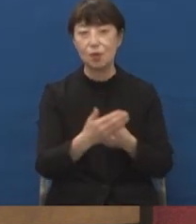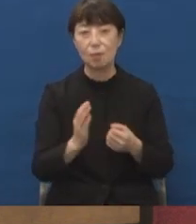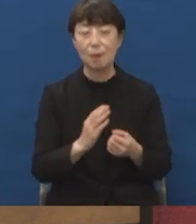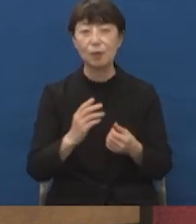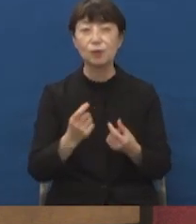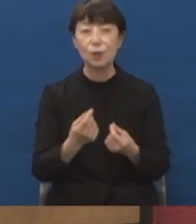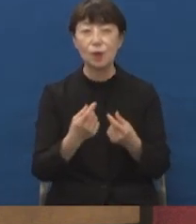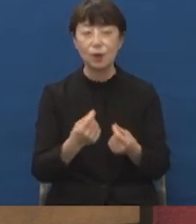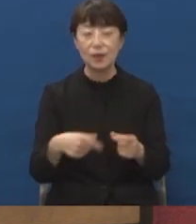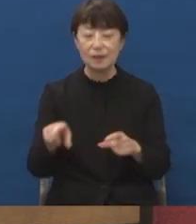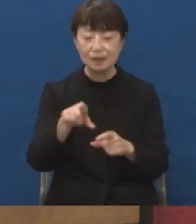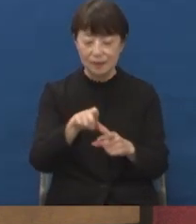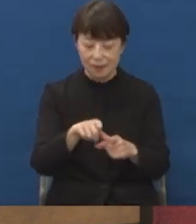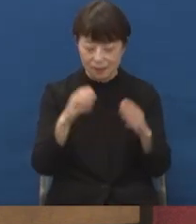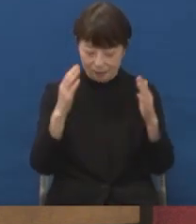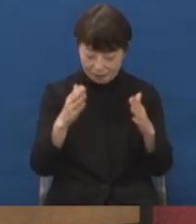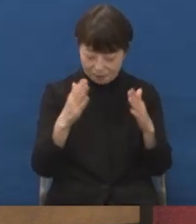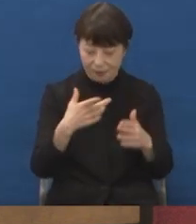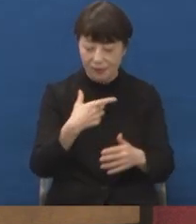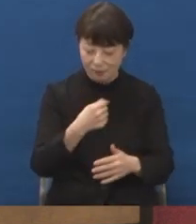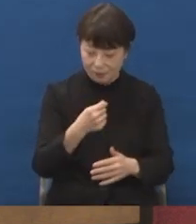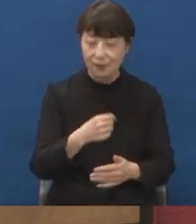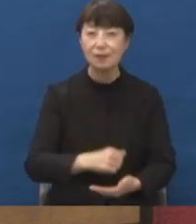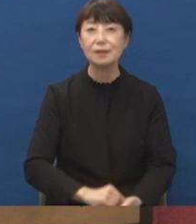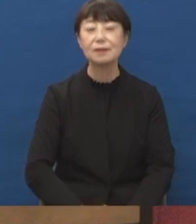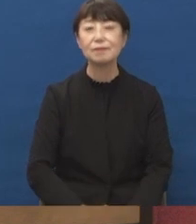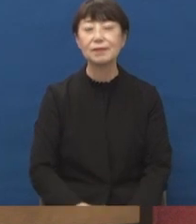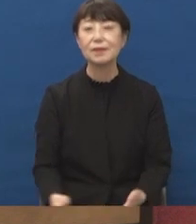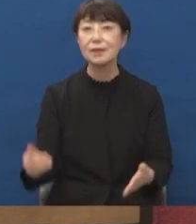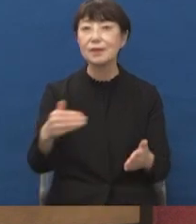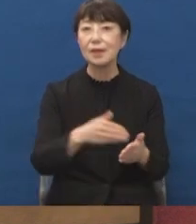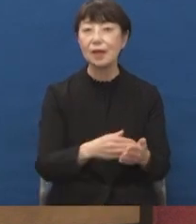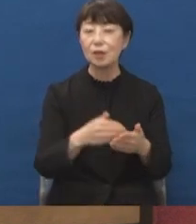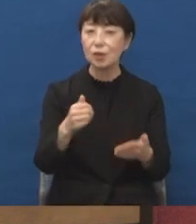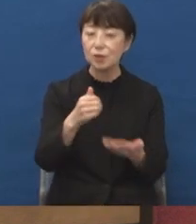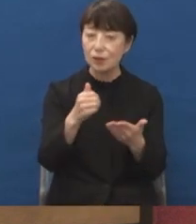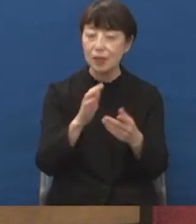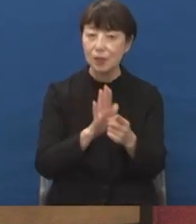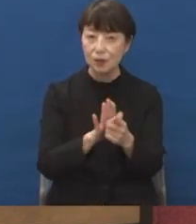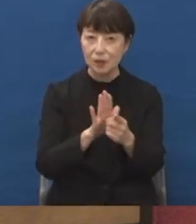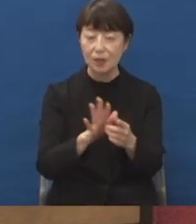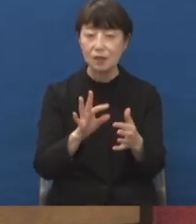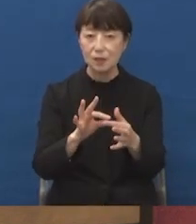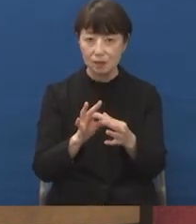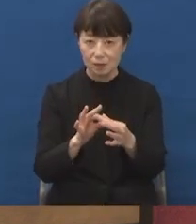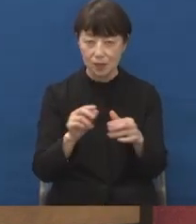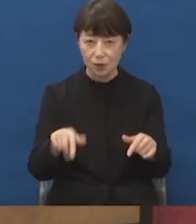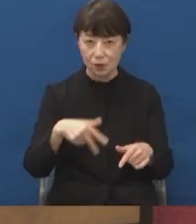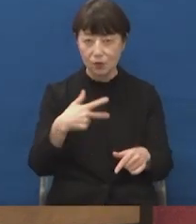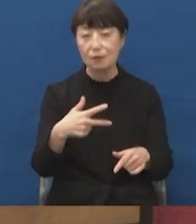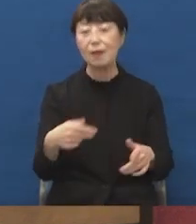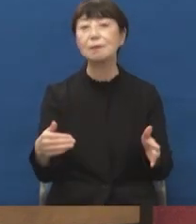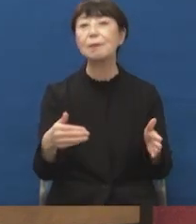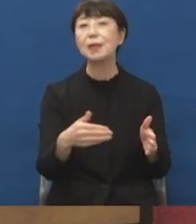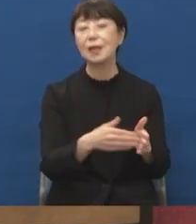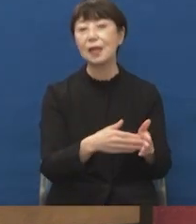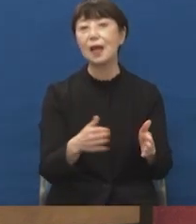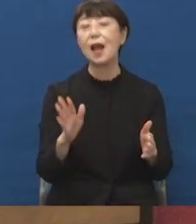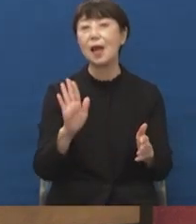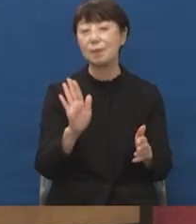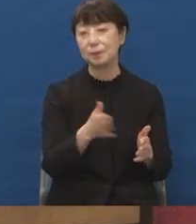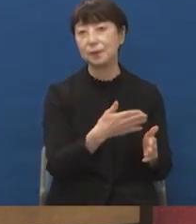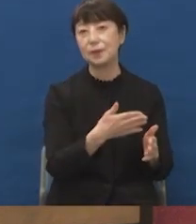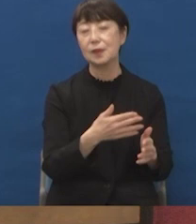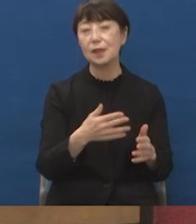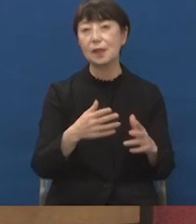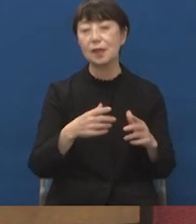の充実を図ることを求めます。最後に子育て支援についてです。本市はこれまでから子育て環境日本一を目